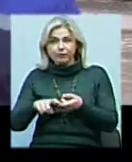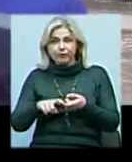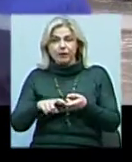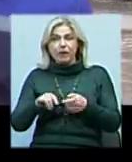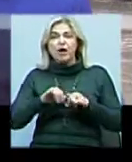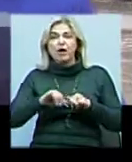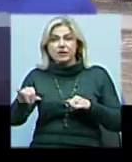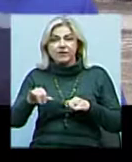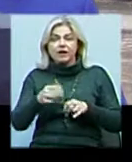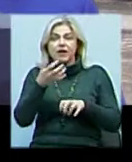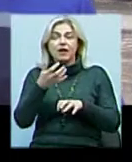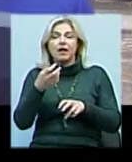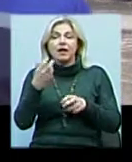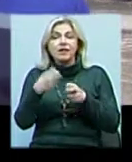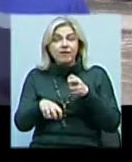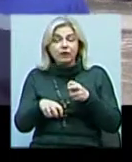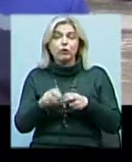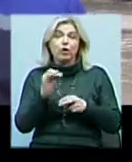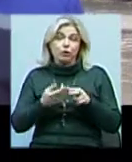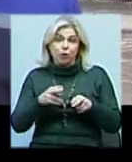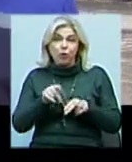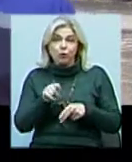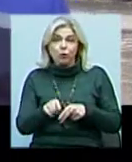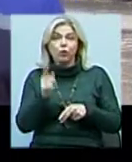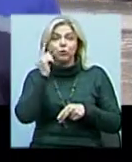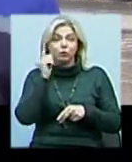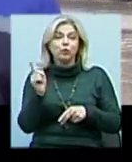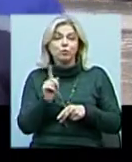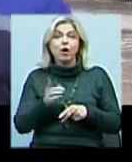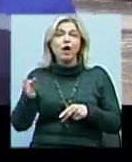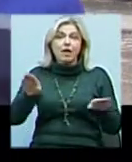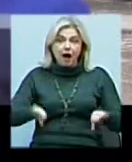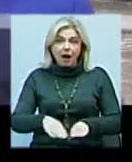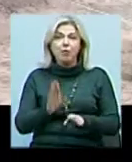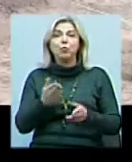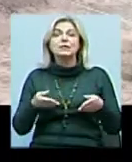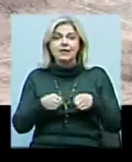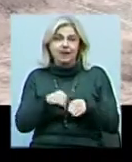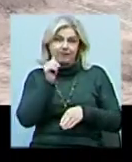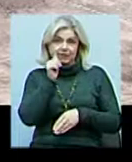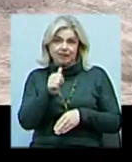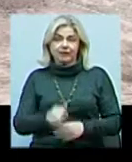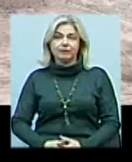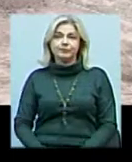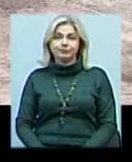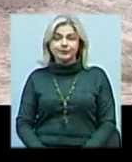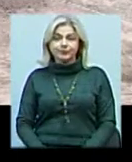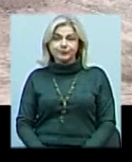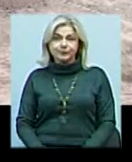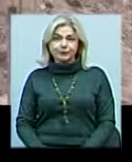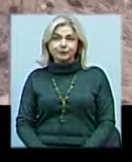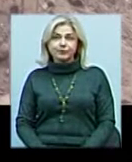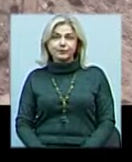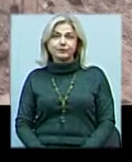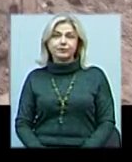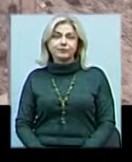подальшого розвиття дефекту, тому яму будемо вже закривати завтра. Олександр Гордієнко, Юлія Кускова,